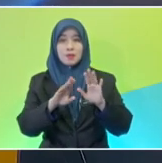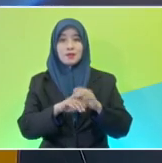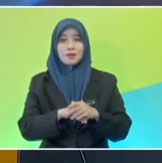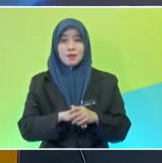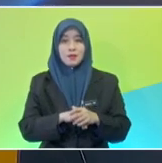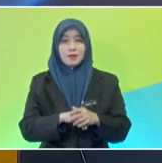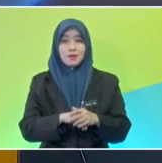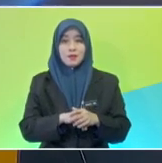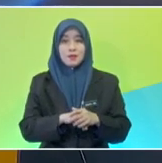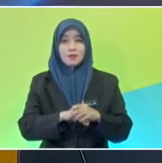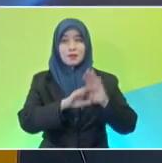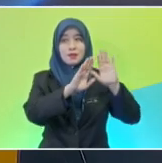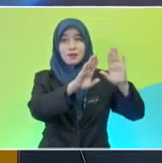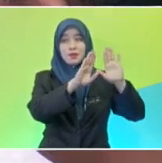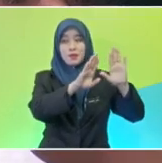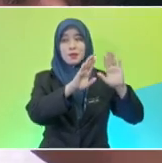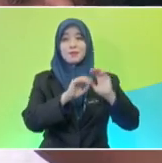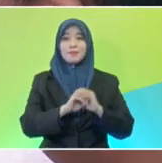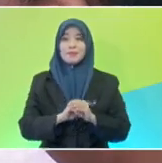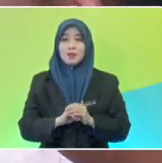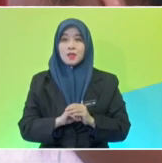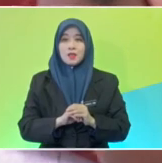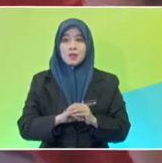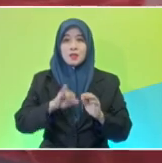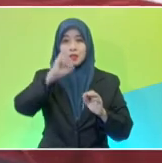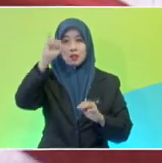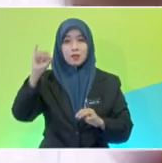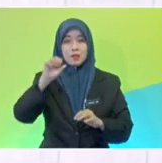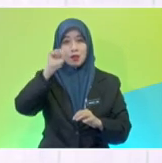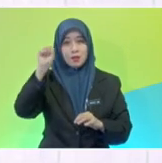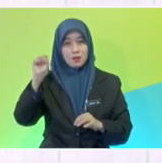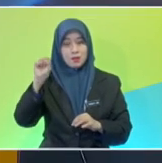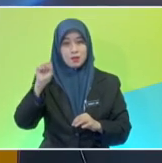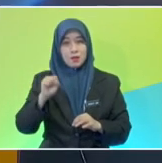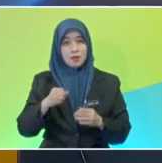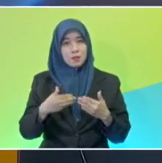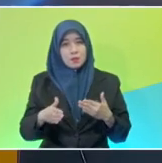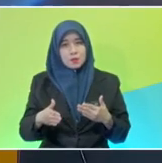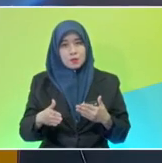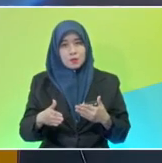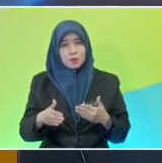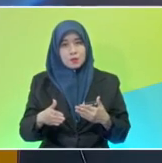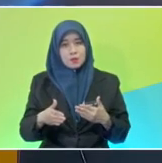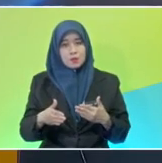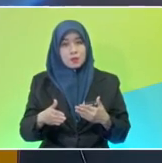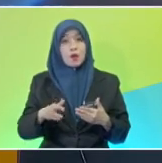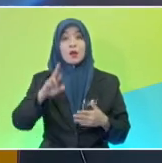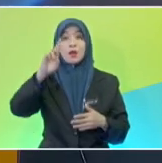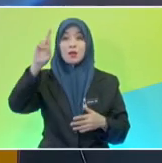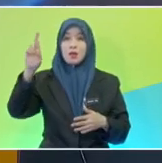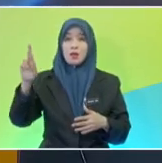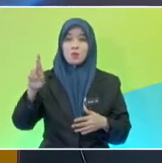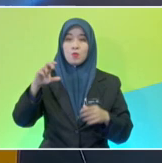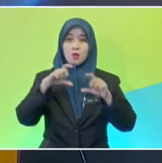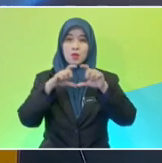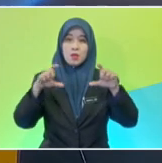kan. Jadi kita letakkan Isnin Selasa. Yeah. Lepas tu Selasa. Lepas Selasa? Rabu. Rabu kemarin